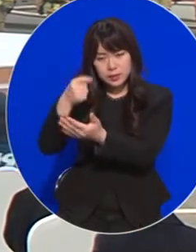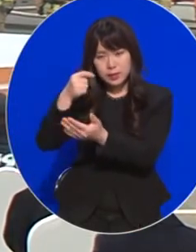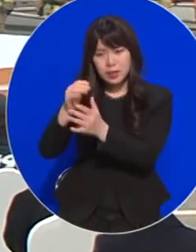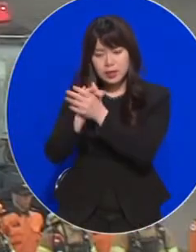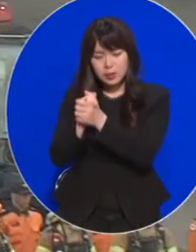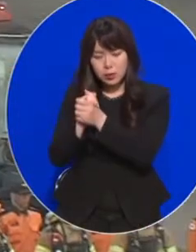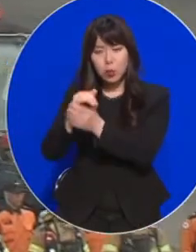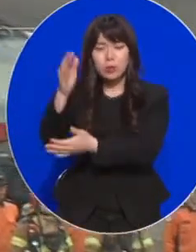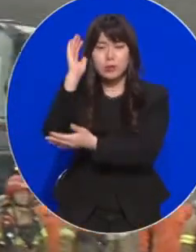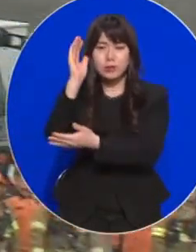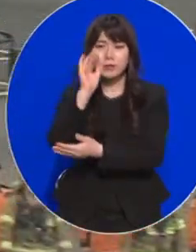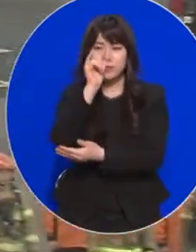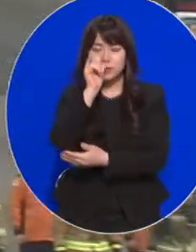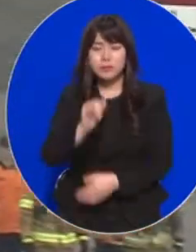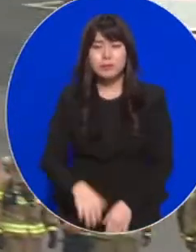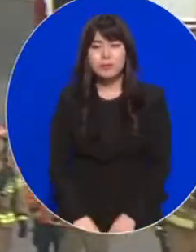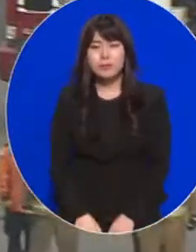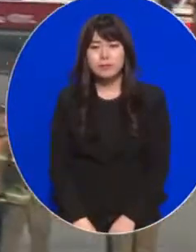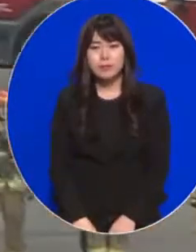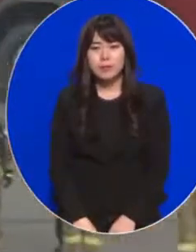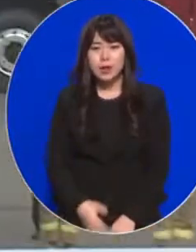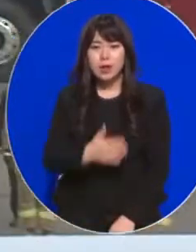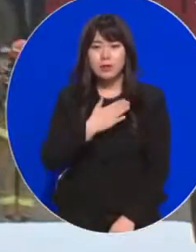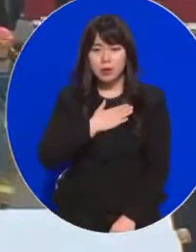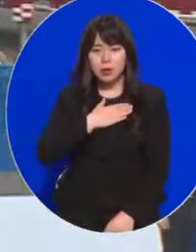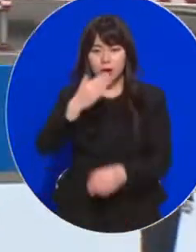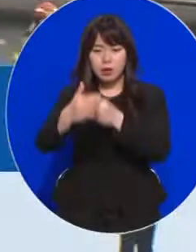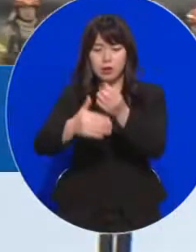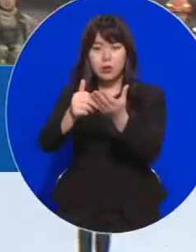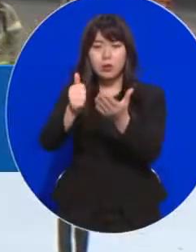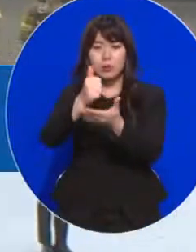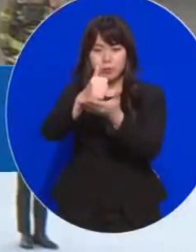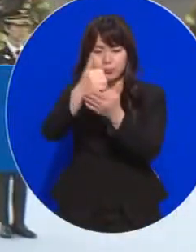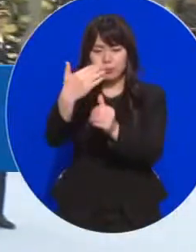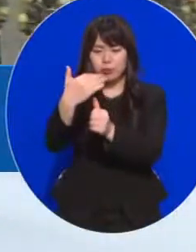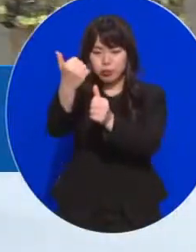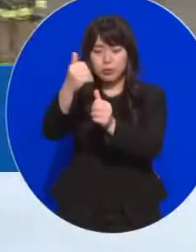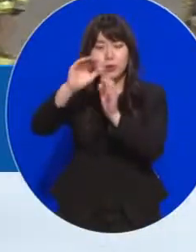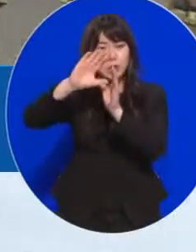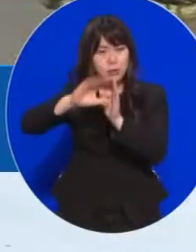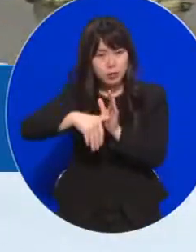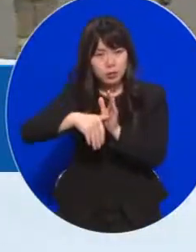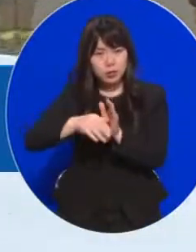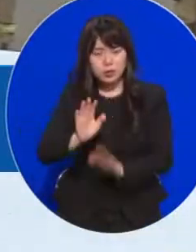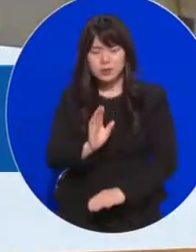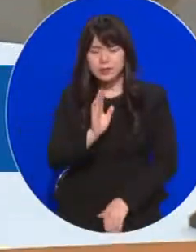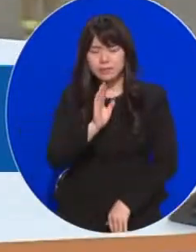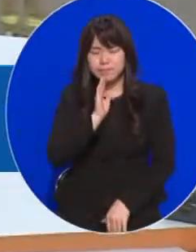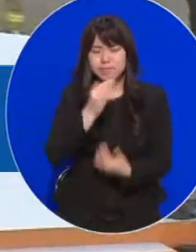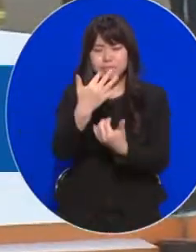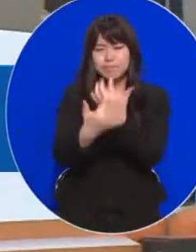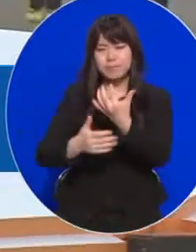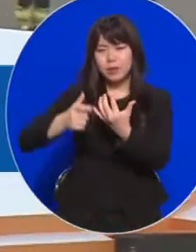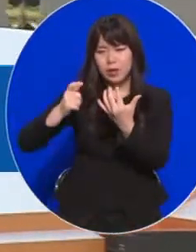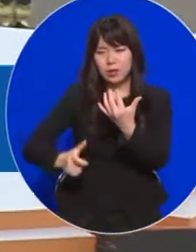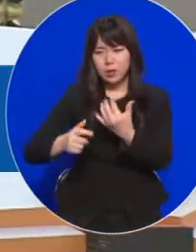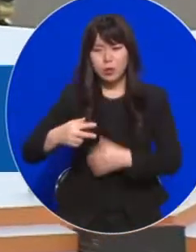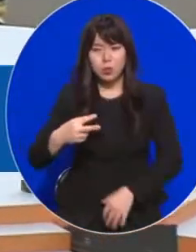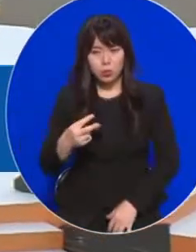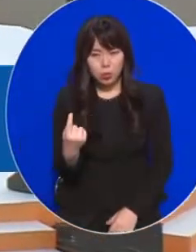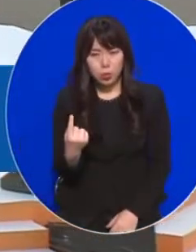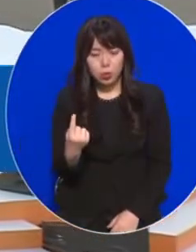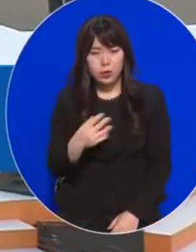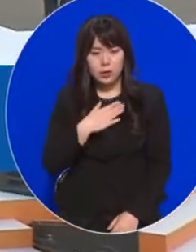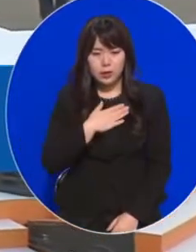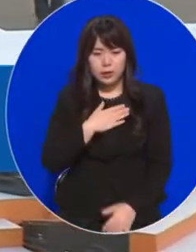낭독했습니다. 제가 부름을 받을 때는 아무리 강력한 화염 속에서도 한 생명을